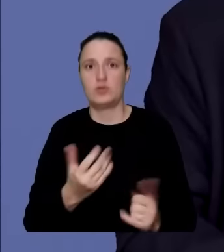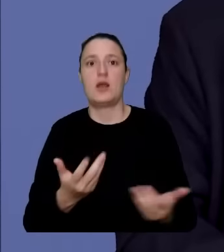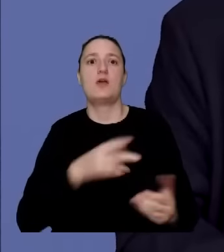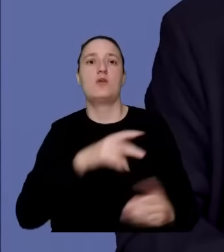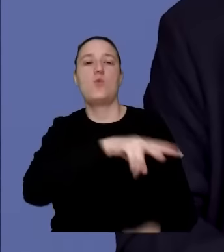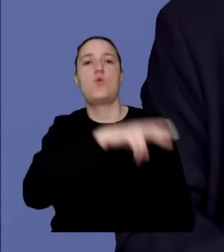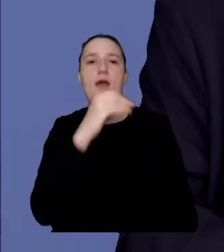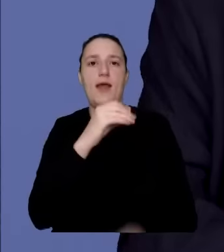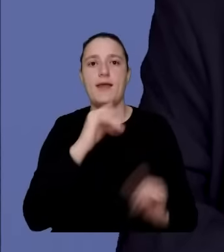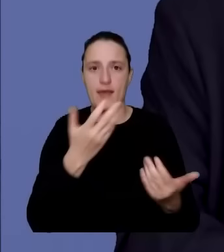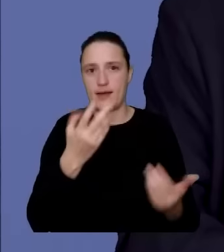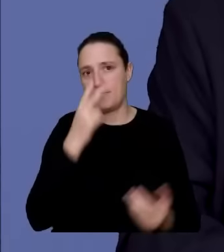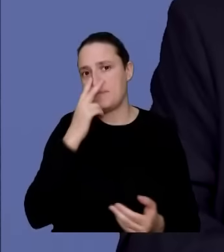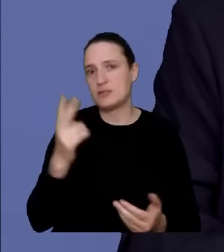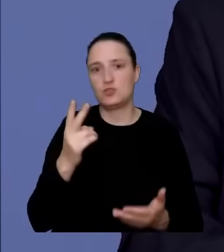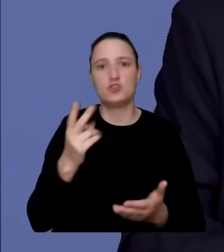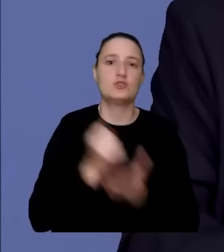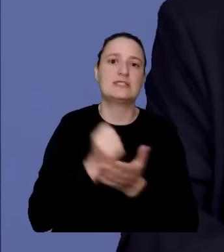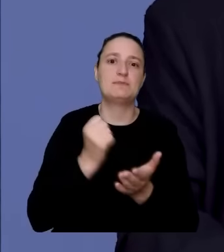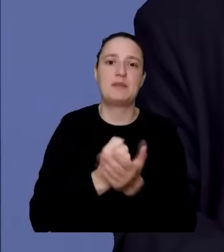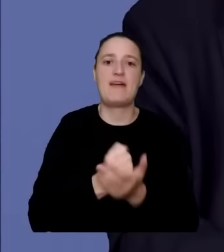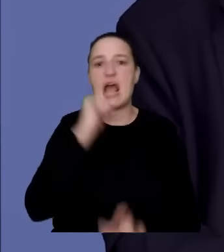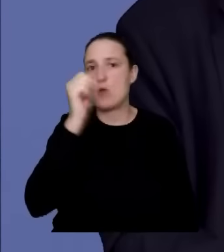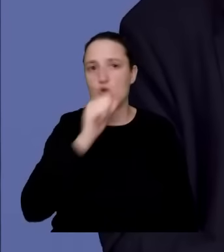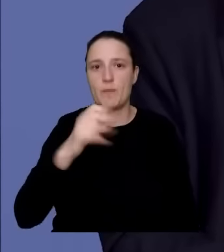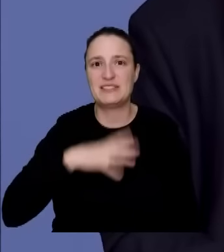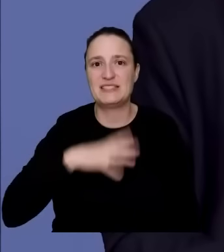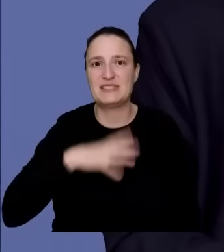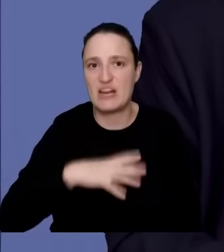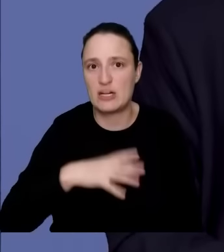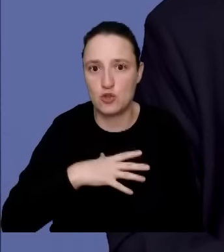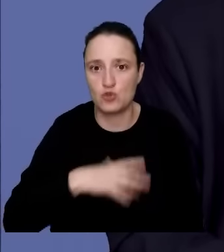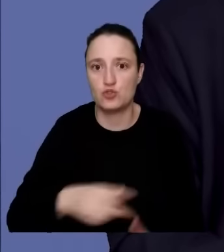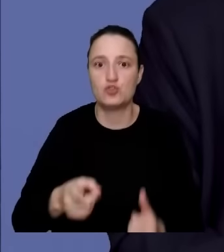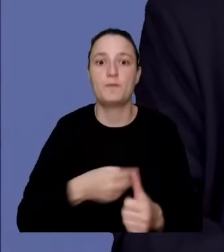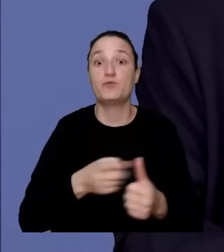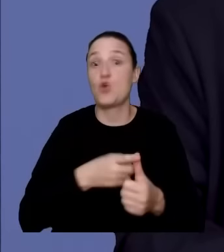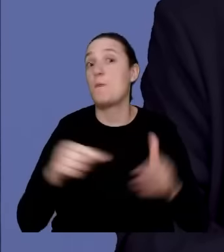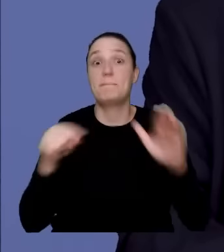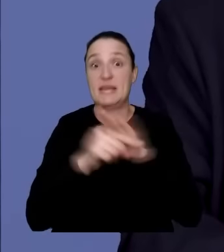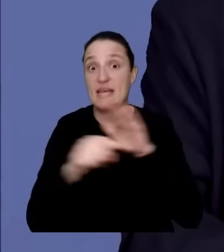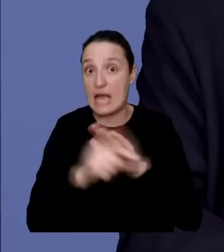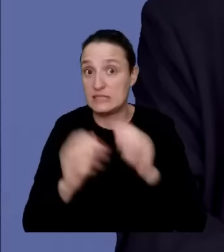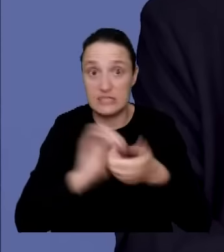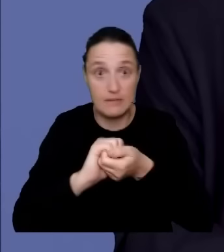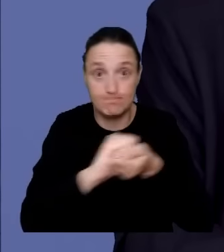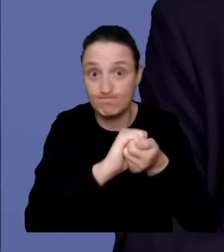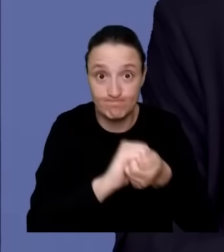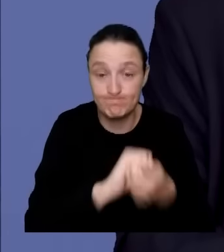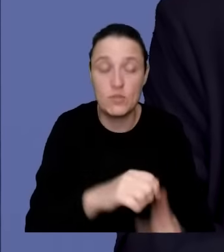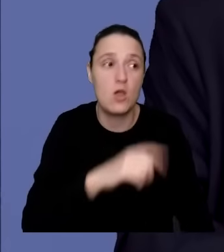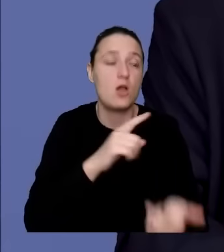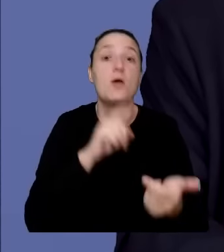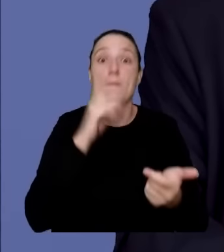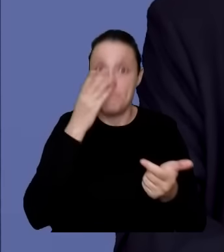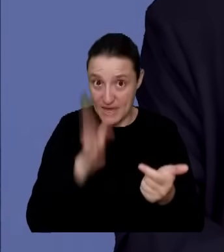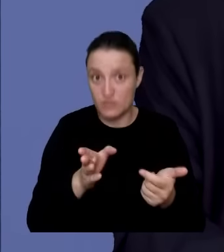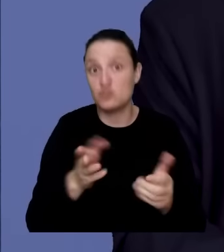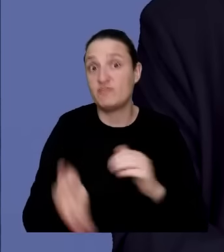Europejskiej podchodzą do europejskich wartości to pakt migracyjny z całą pewnością a więc dalsze